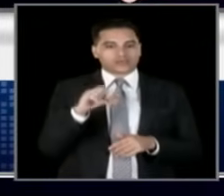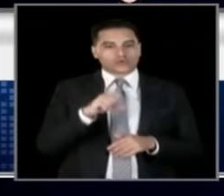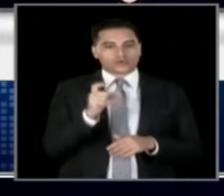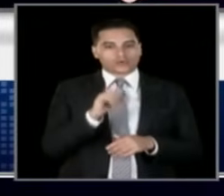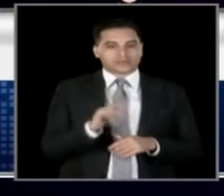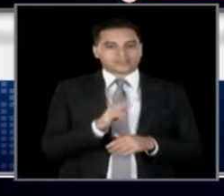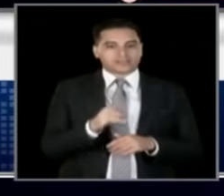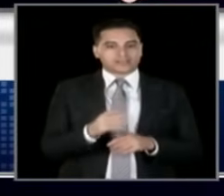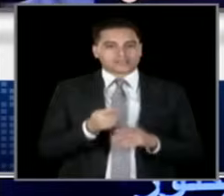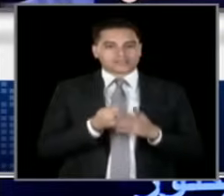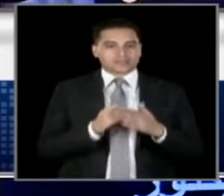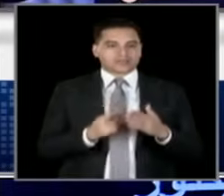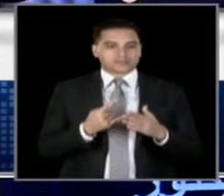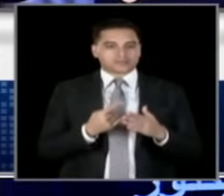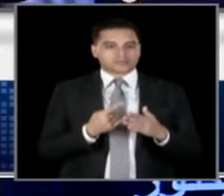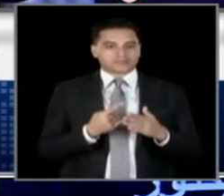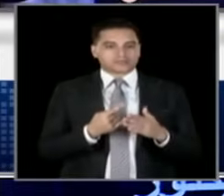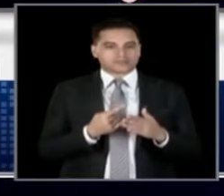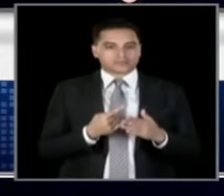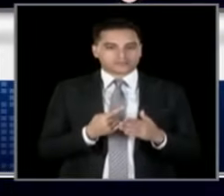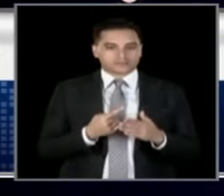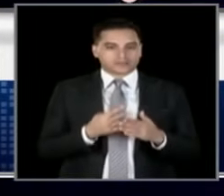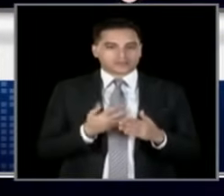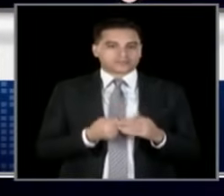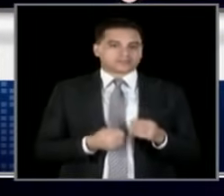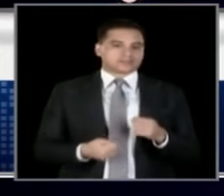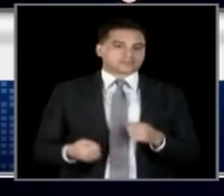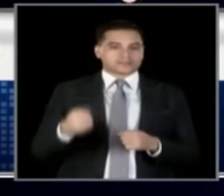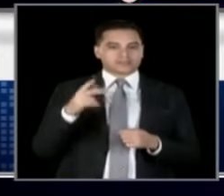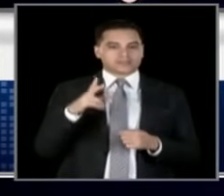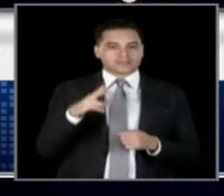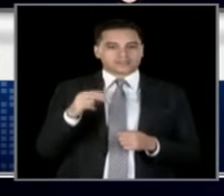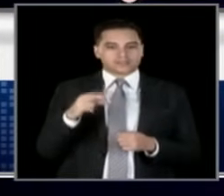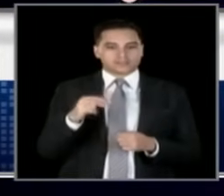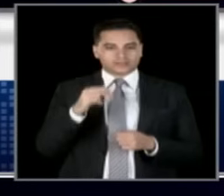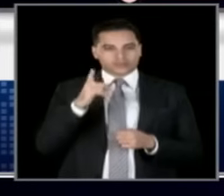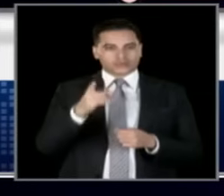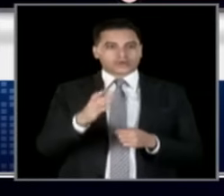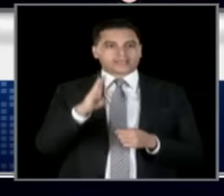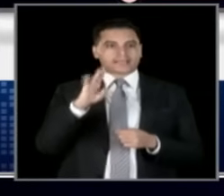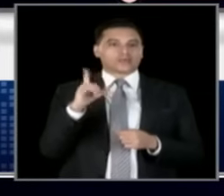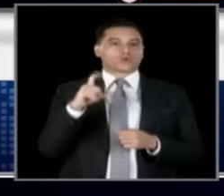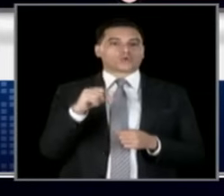كرولوس بناقص عشانات أو زائد 20 نقطة كرولوس